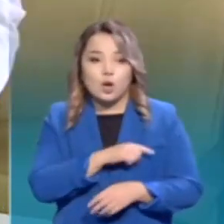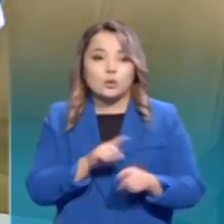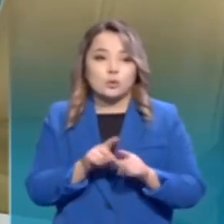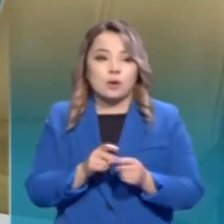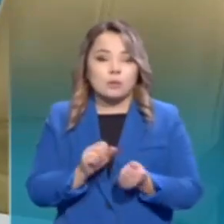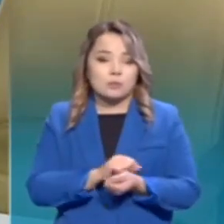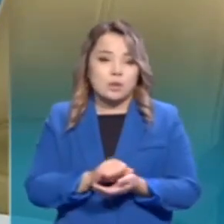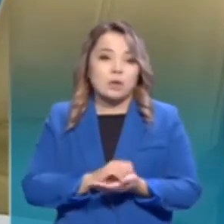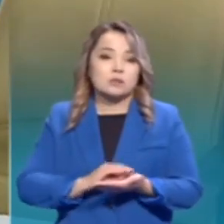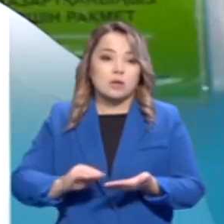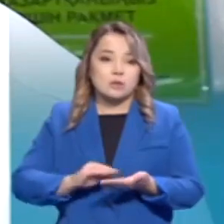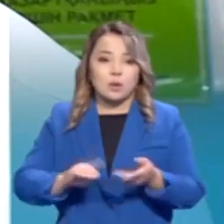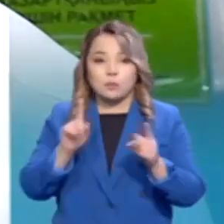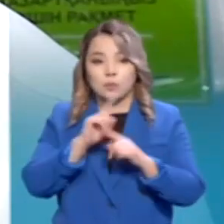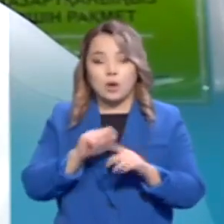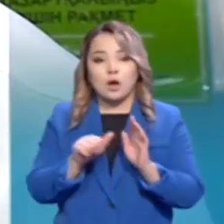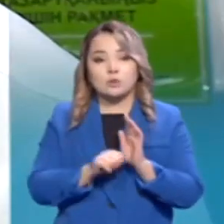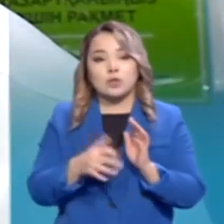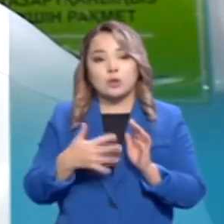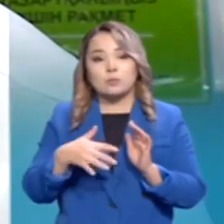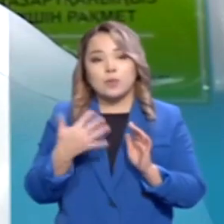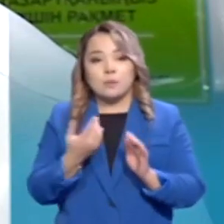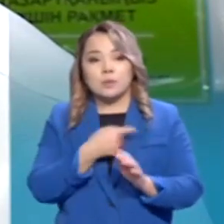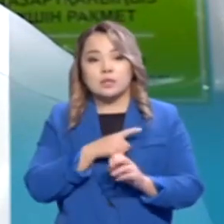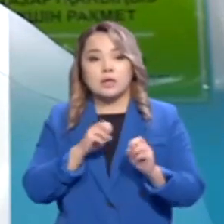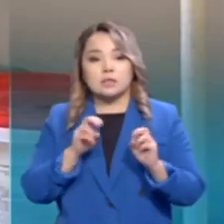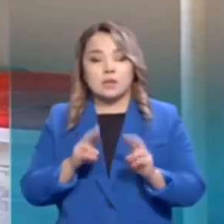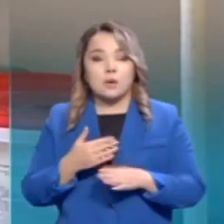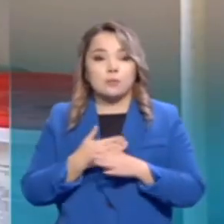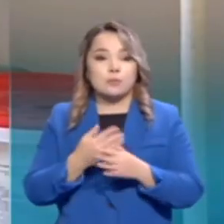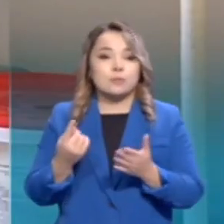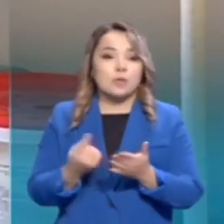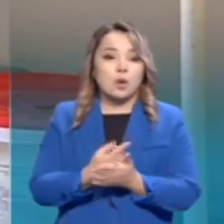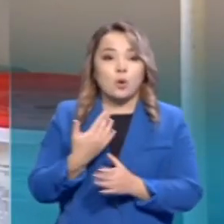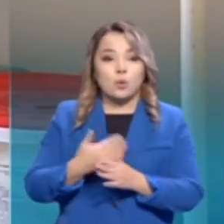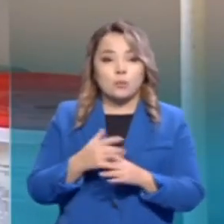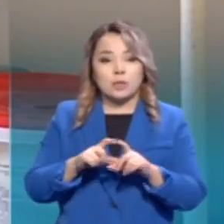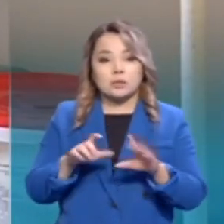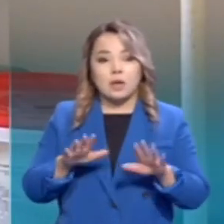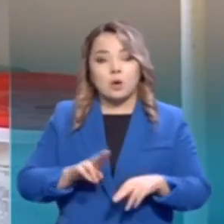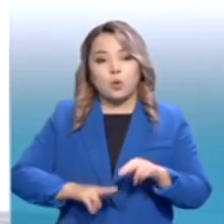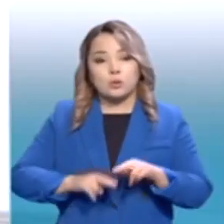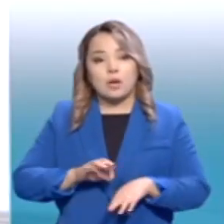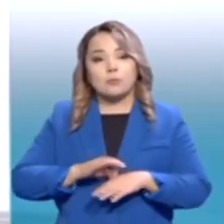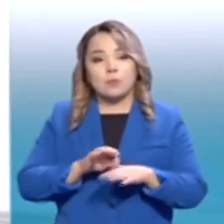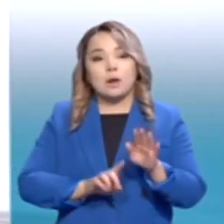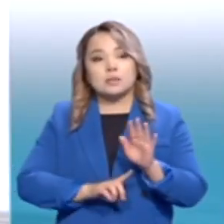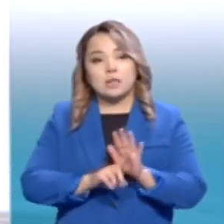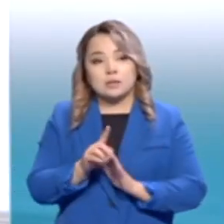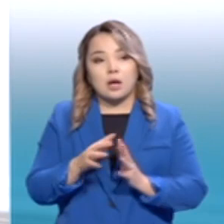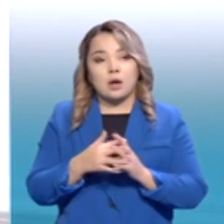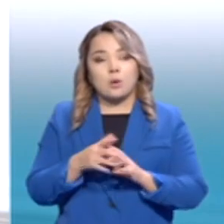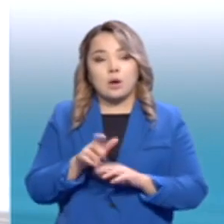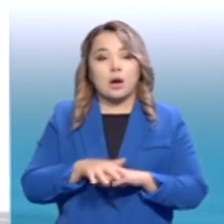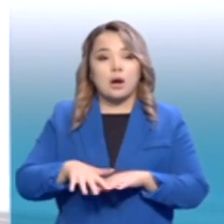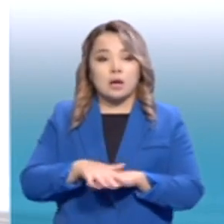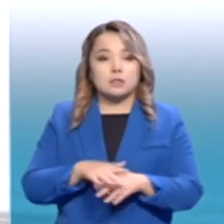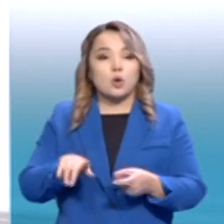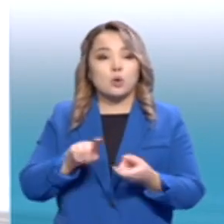тапсырмасы бойынша аймақтарда 655 медициналық санитарлық алғашқы көмек көрсету нысандарының құрылысы басталған. Ауыл халқы